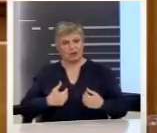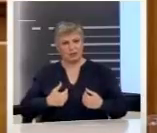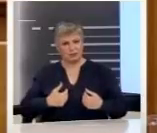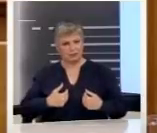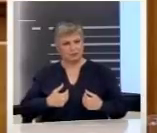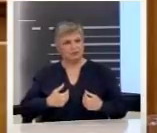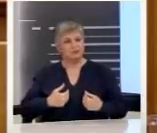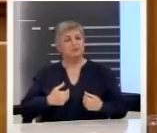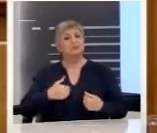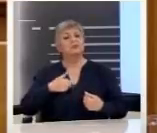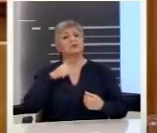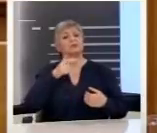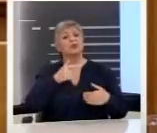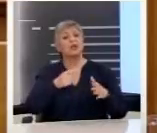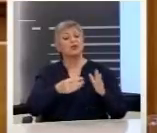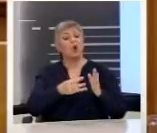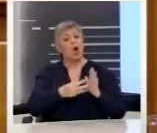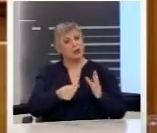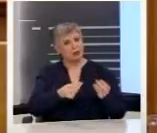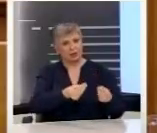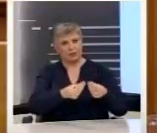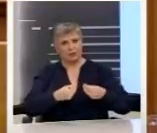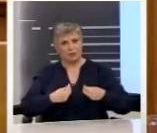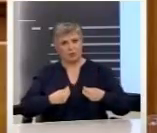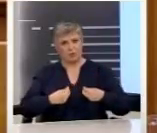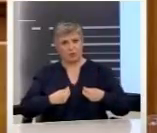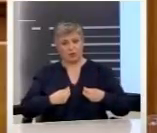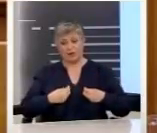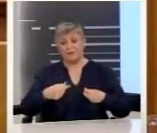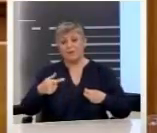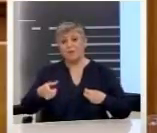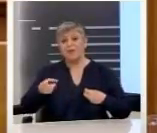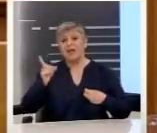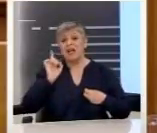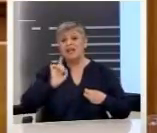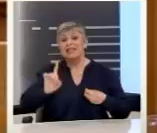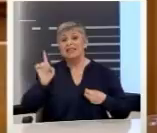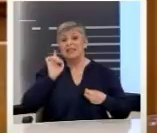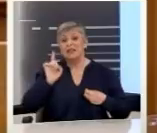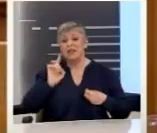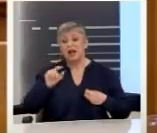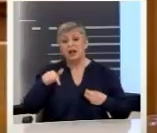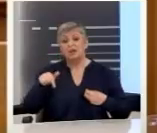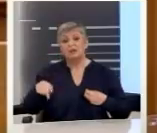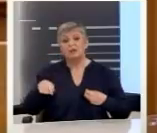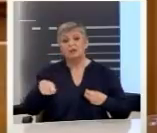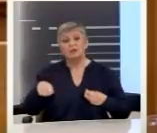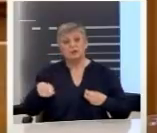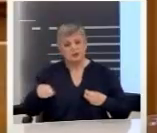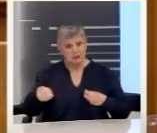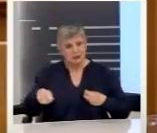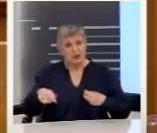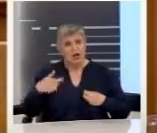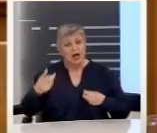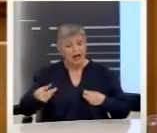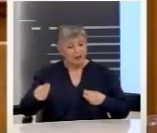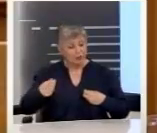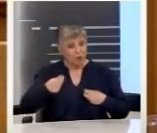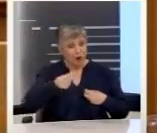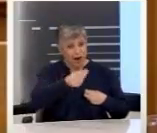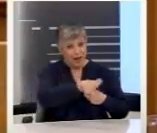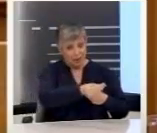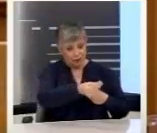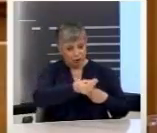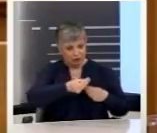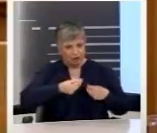που του ενεχείρισε τότε η δικαστική συντάκτης για να το δημοσιεύσει, είναι ακριβώς το ίδιο με αυτό που δημοσίευσε το